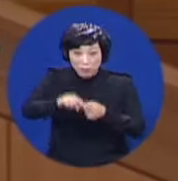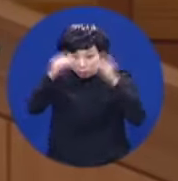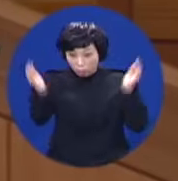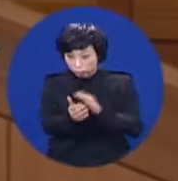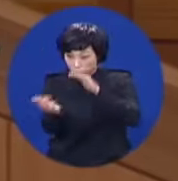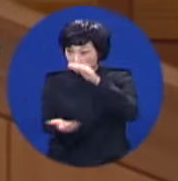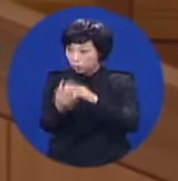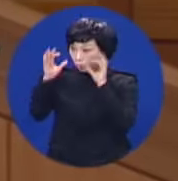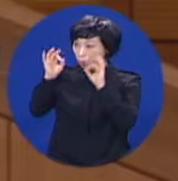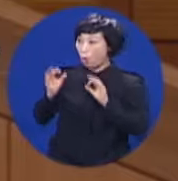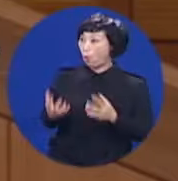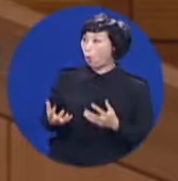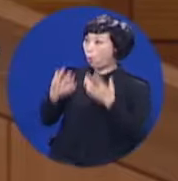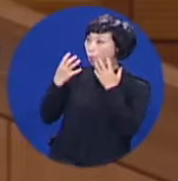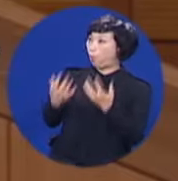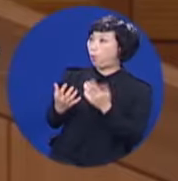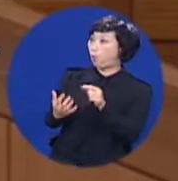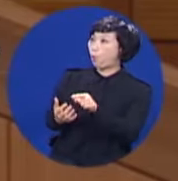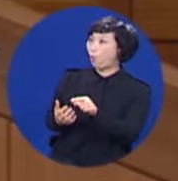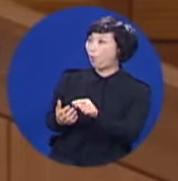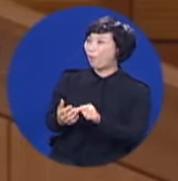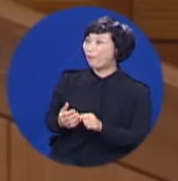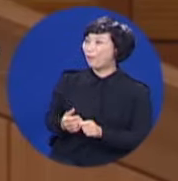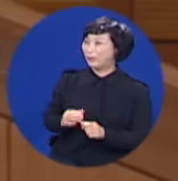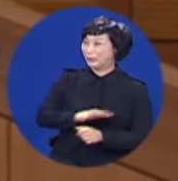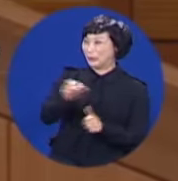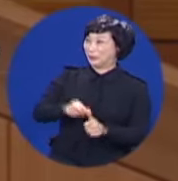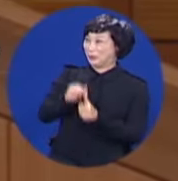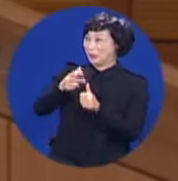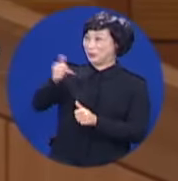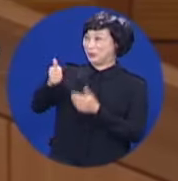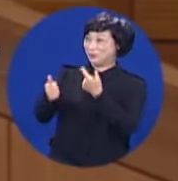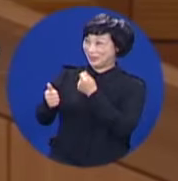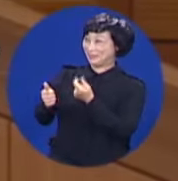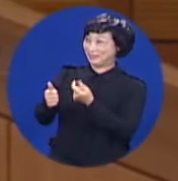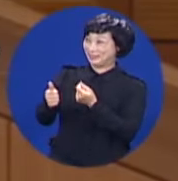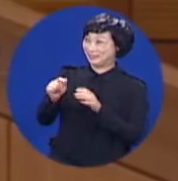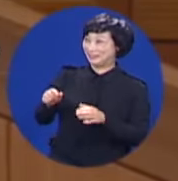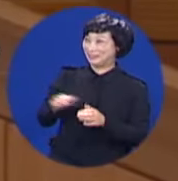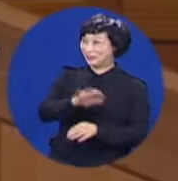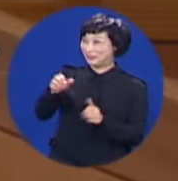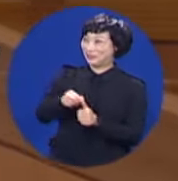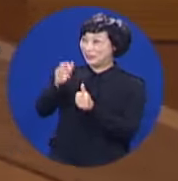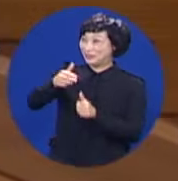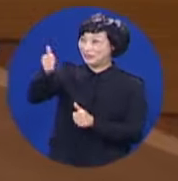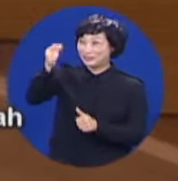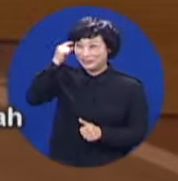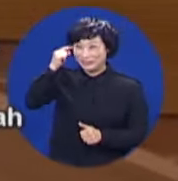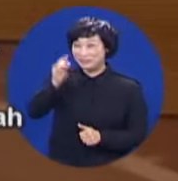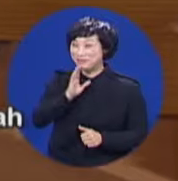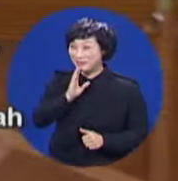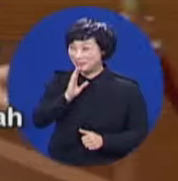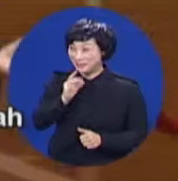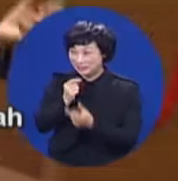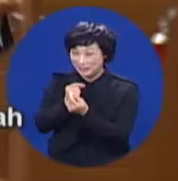바라볼 때 저가 나의 우리의 메시아다. 그래서 이스라엘